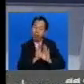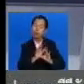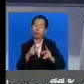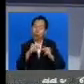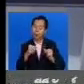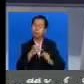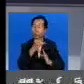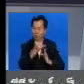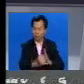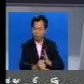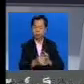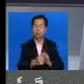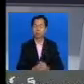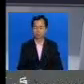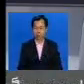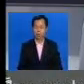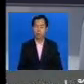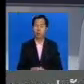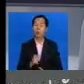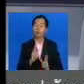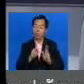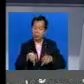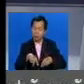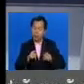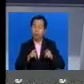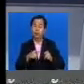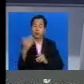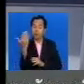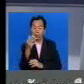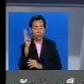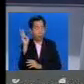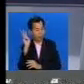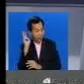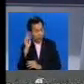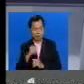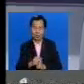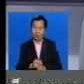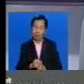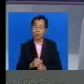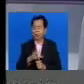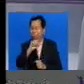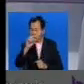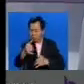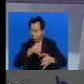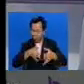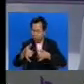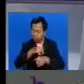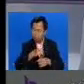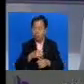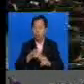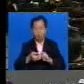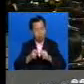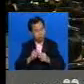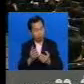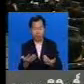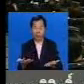เร็จภายในรัฐบาลชุดนี้ค่ะซึ่งก็จะทำให้ประชาชนได้สถานีโทรทัศน์ที่ปลอดจากการแทรกแซงทางการเมืองและกลุ่มผลประโยชน์ทางธุรกิจ